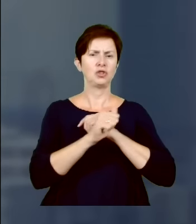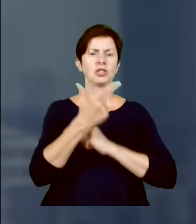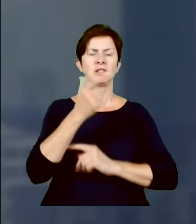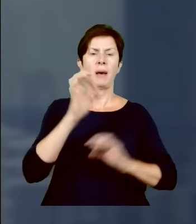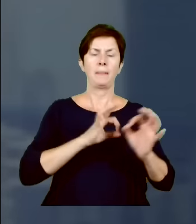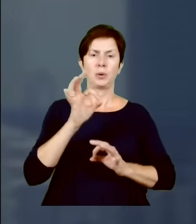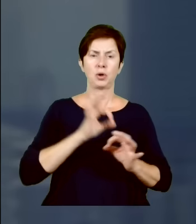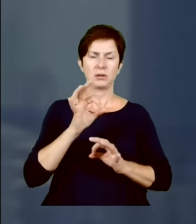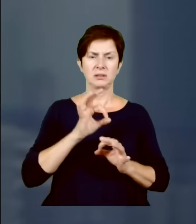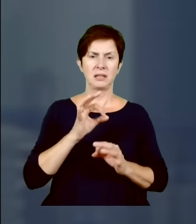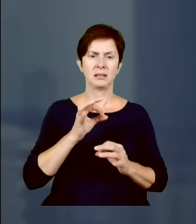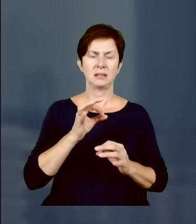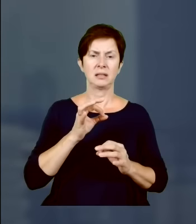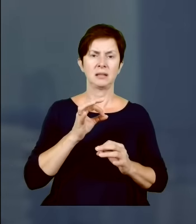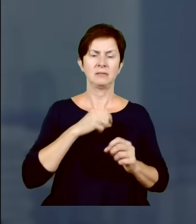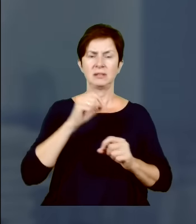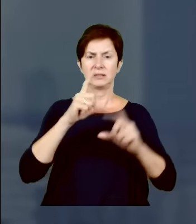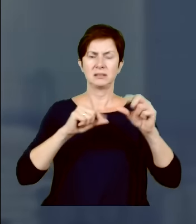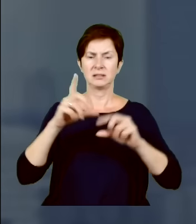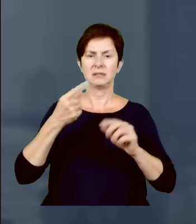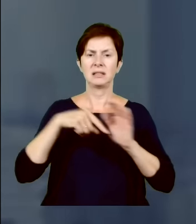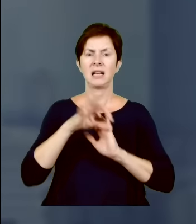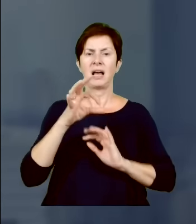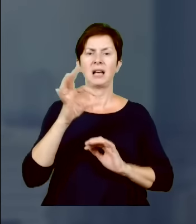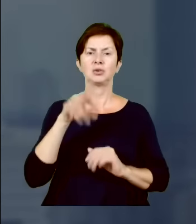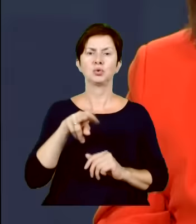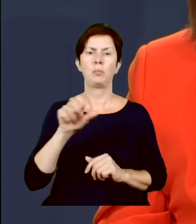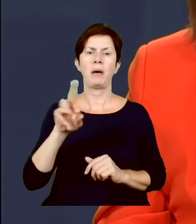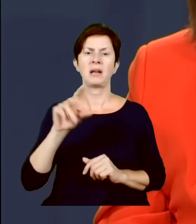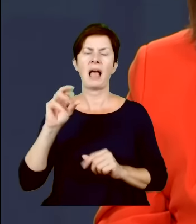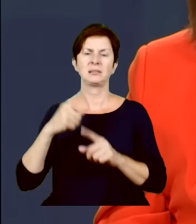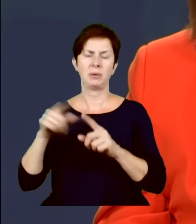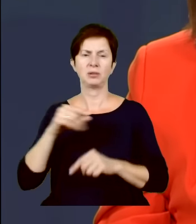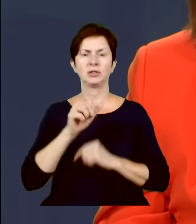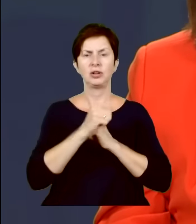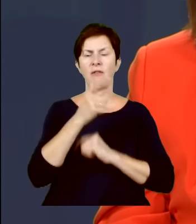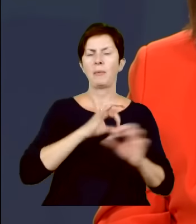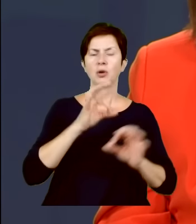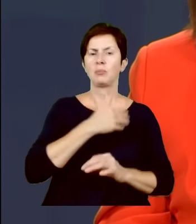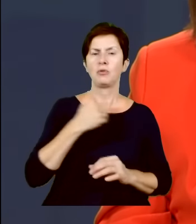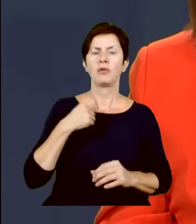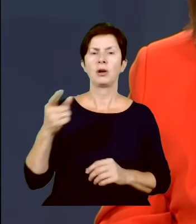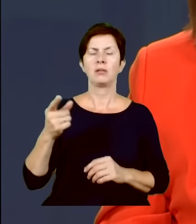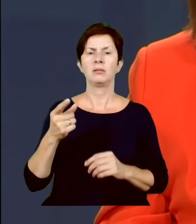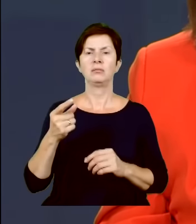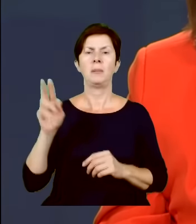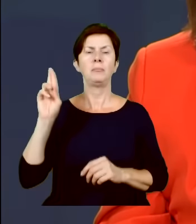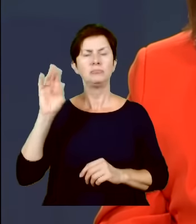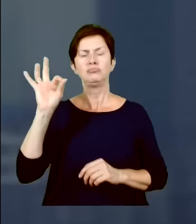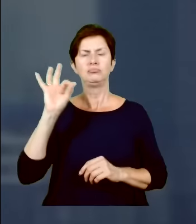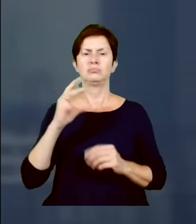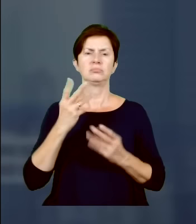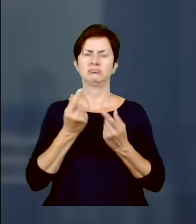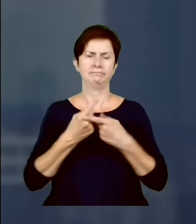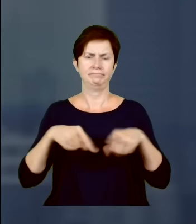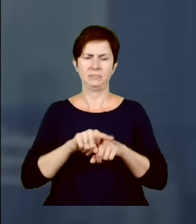Expressu w sondażu Instytutu polster mówi że Tusk nie wywiązuje się ze zobowiązań wyborczych to jest oczywiste bo się nie wywiązuje nawet